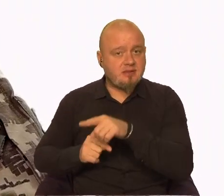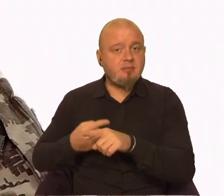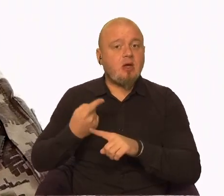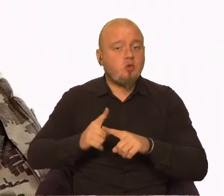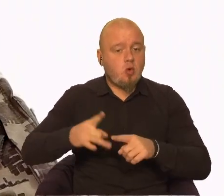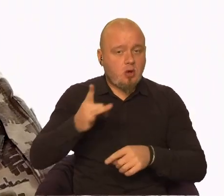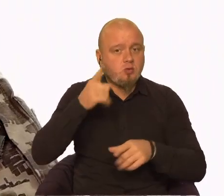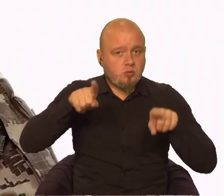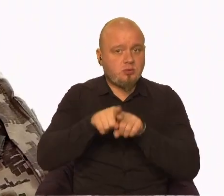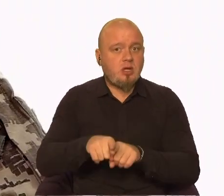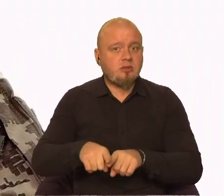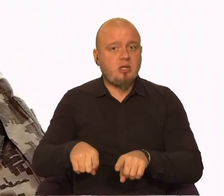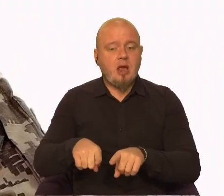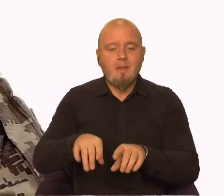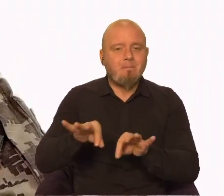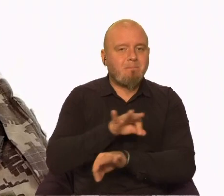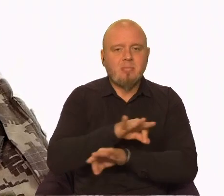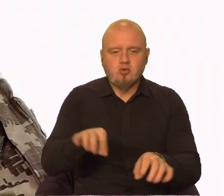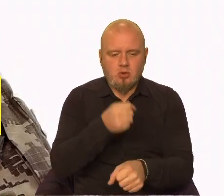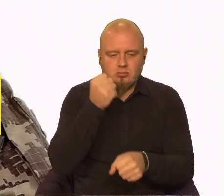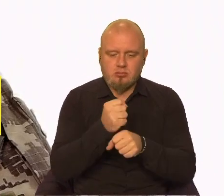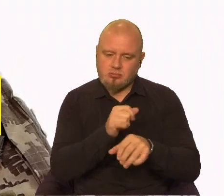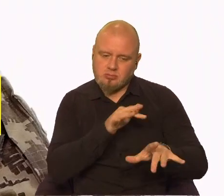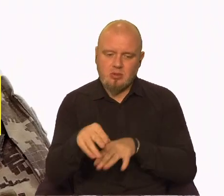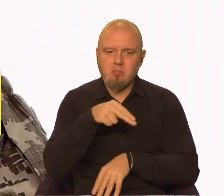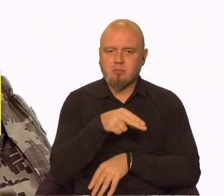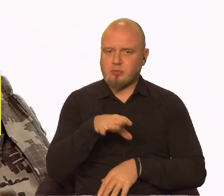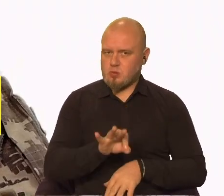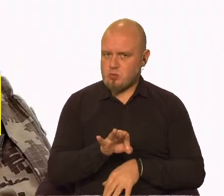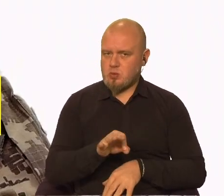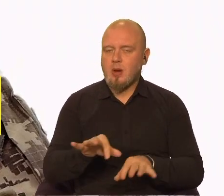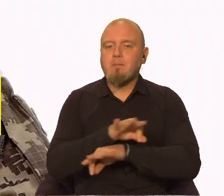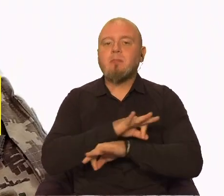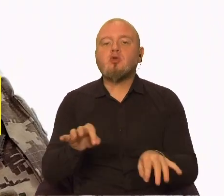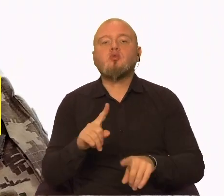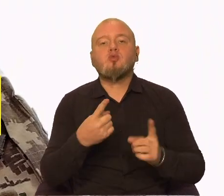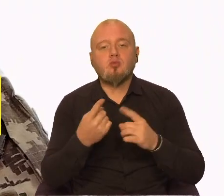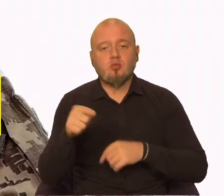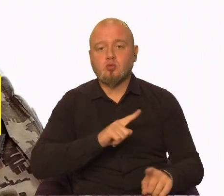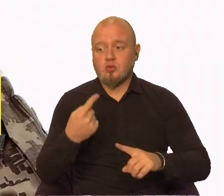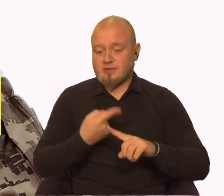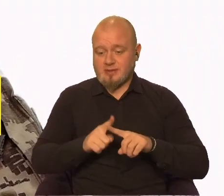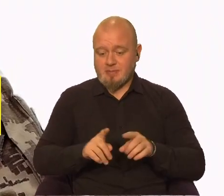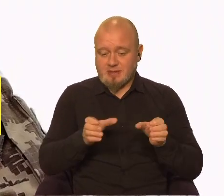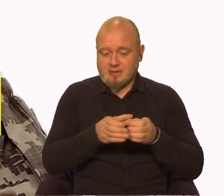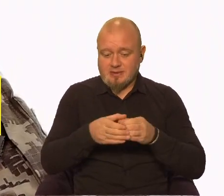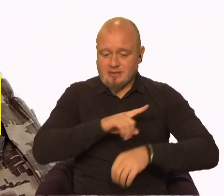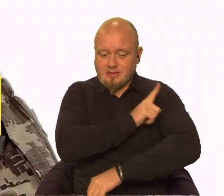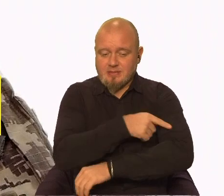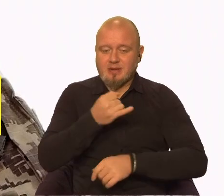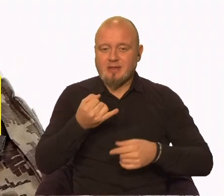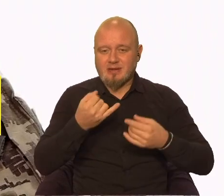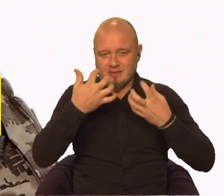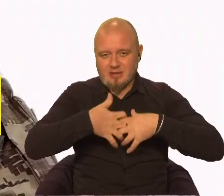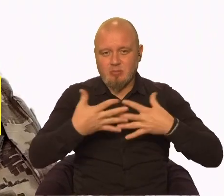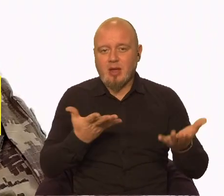теж бездоганно впоралась протиповітряна оборона. Бездоганно чому? Тому що з тими силами та засобами, які є сьогодні у